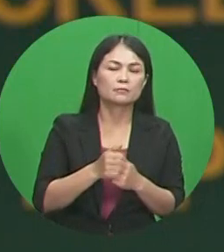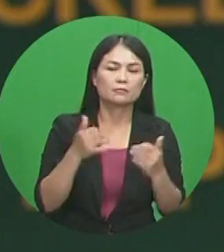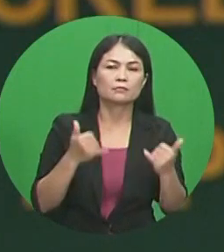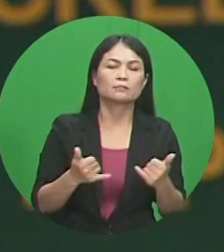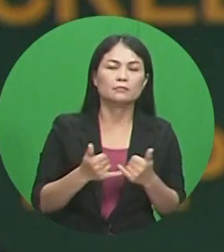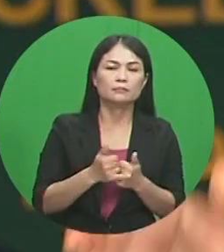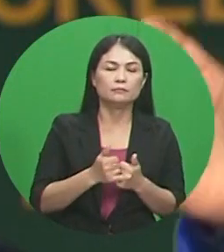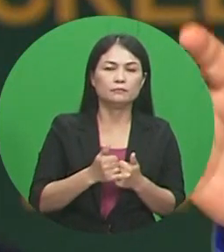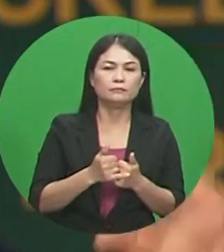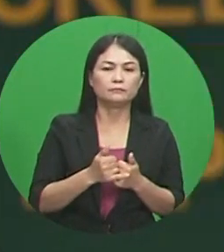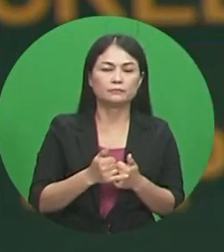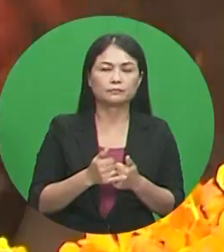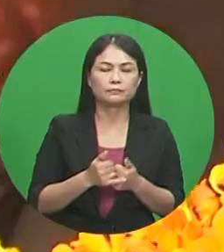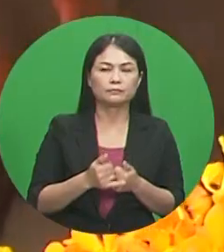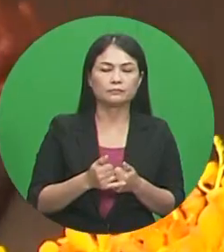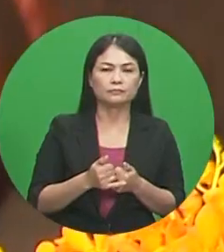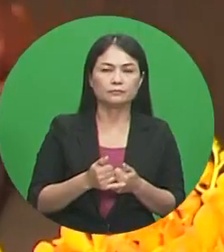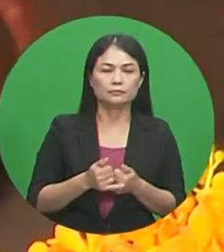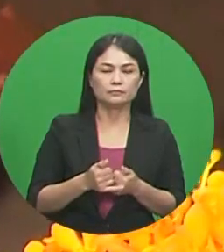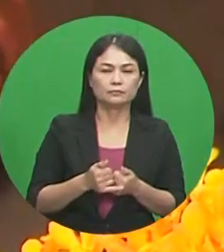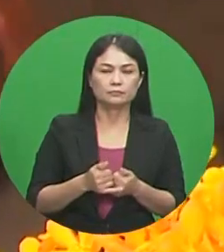នេះខា